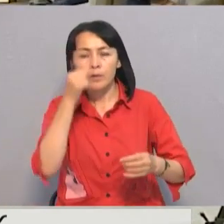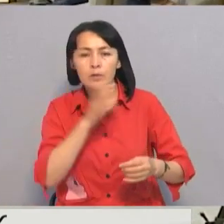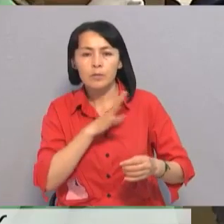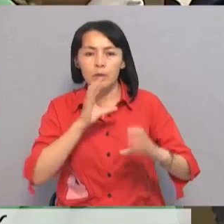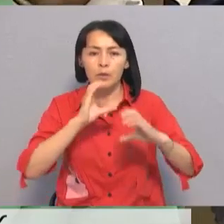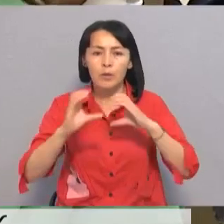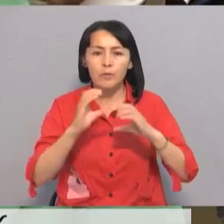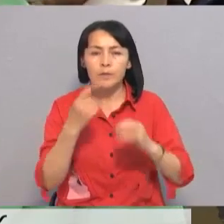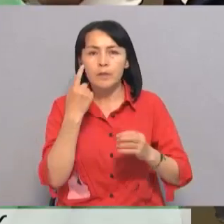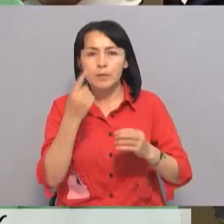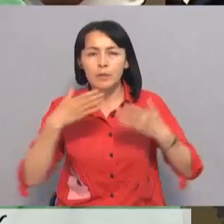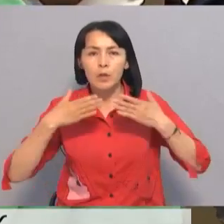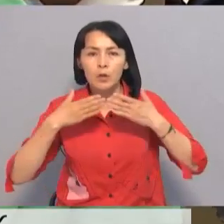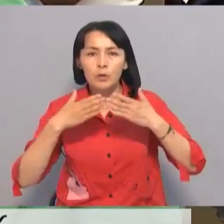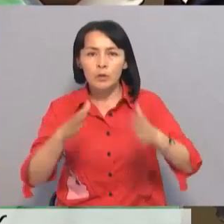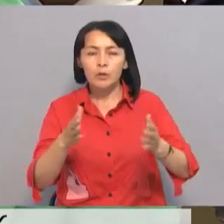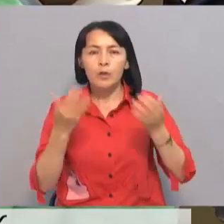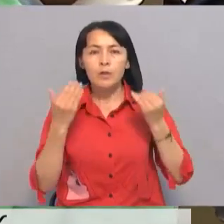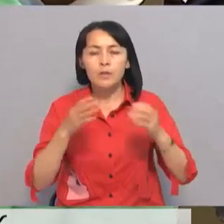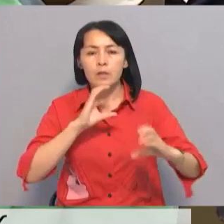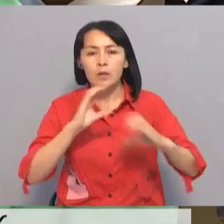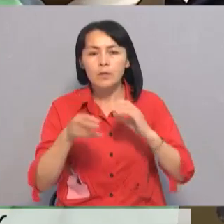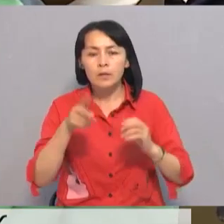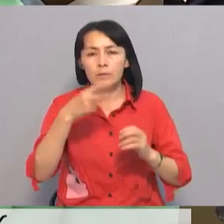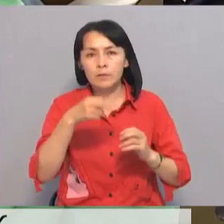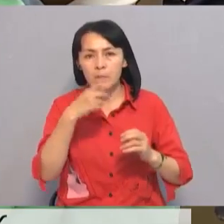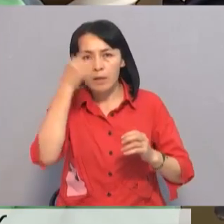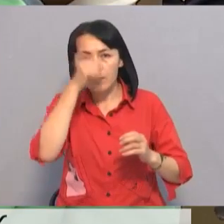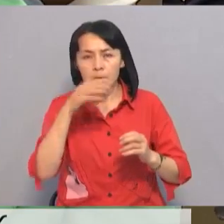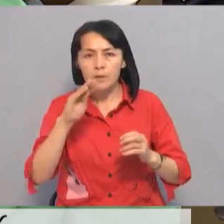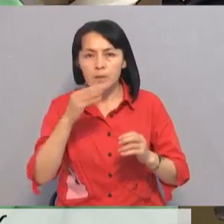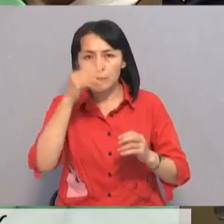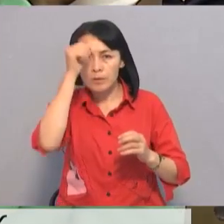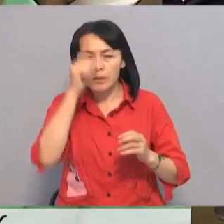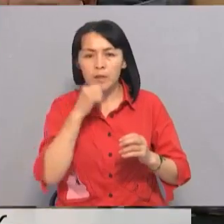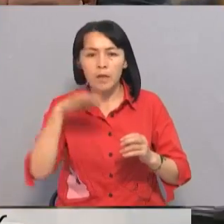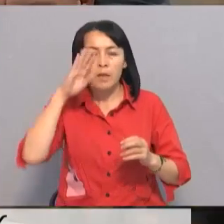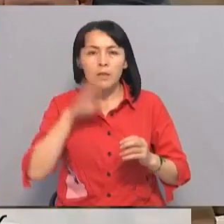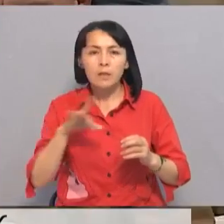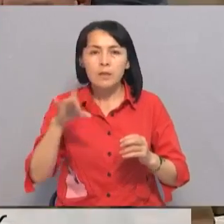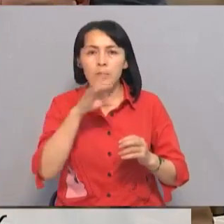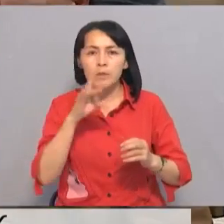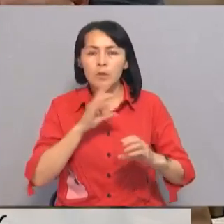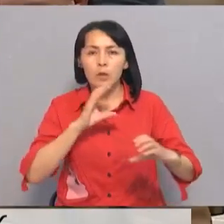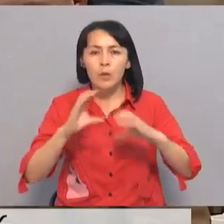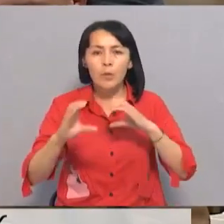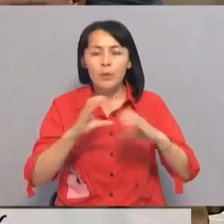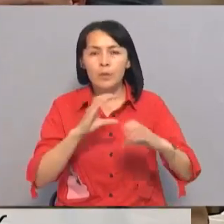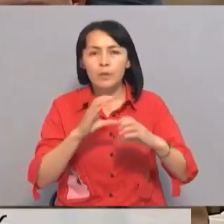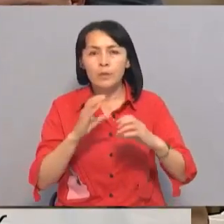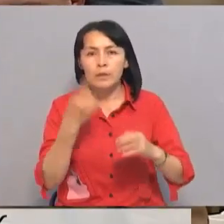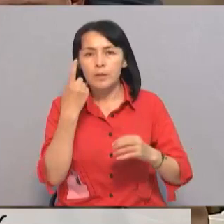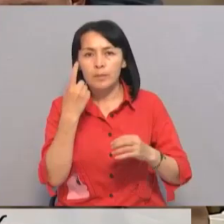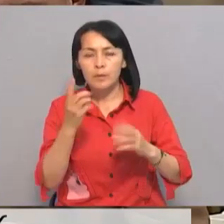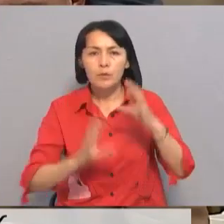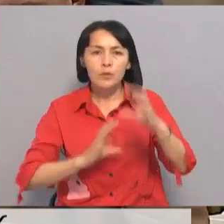отырған университет алғашқы түлектерін ұшырмақ. Университет 2021 жылдың желтоқсанында Қазақстан Республика жоғары оқу орындарының арасында